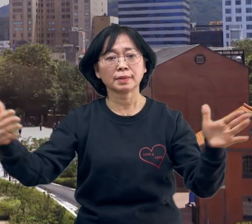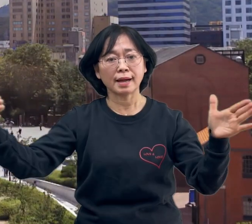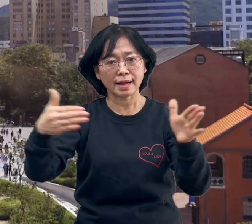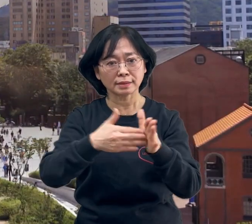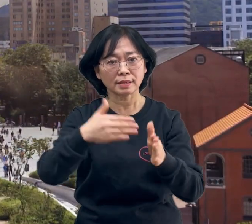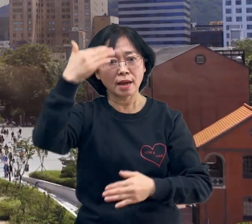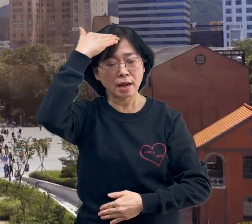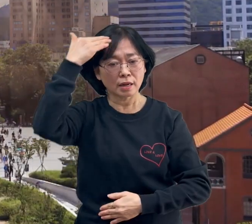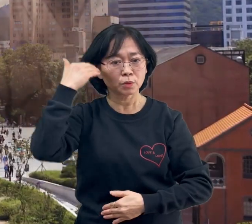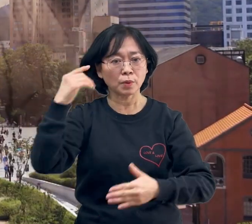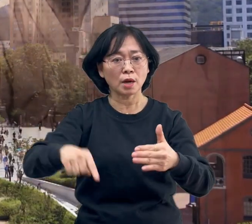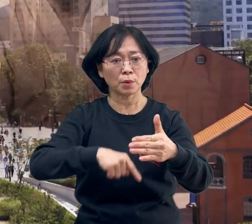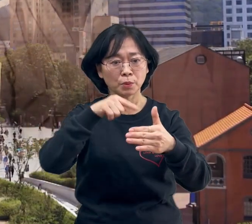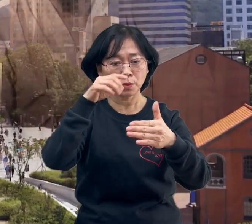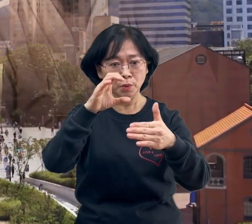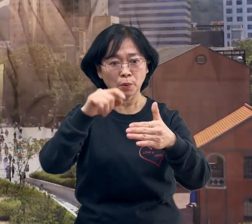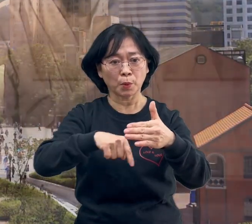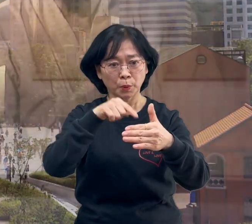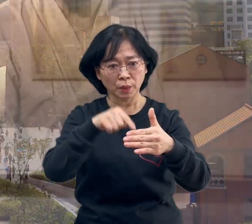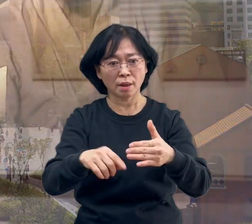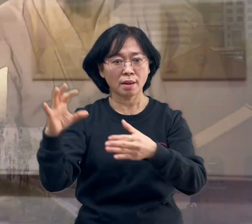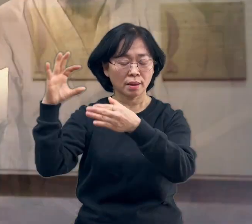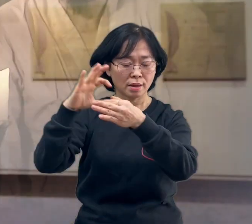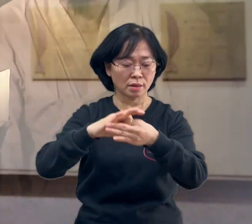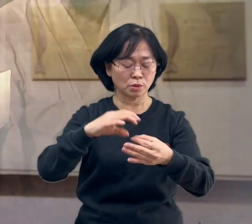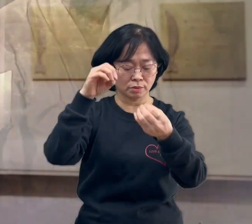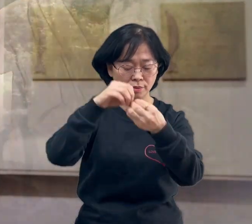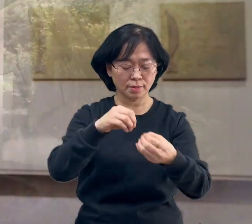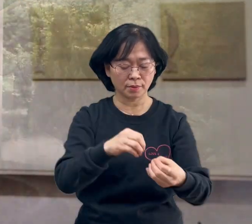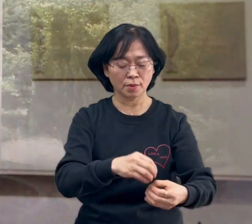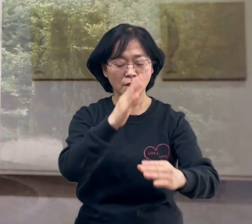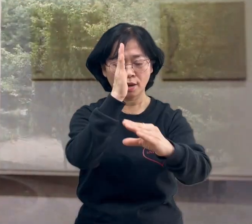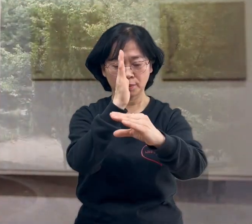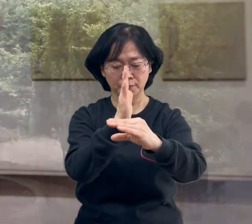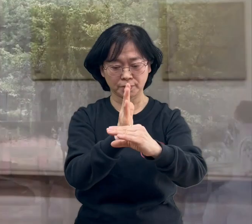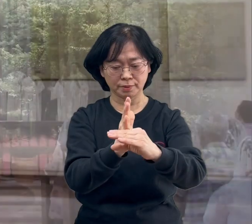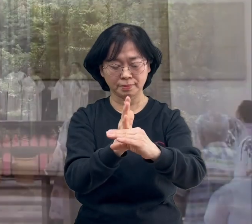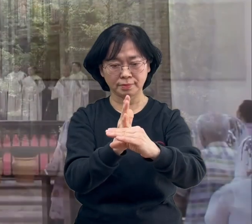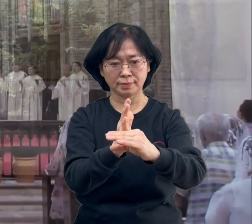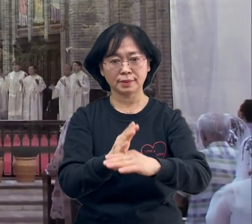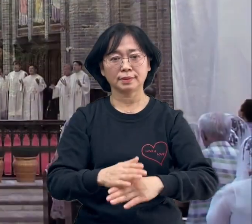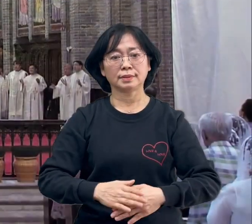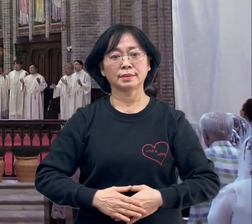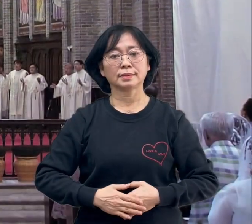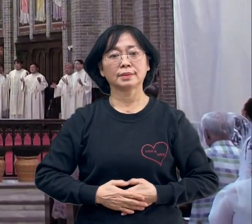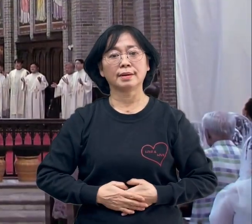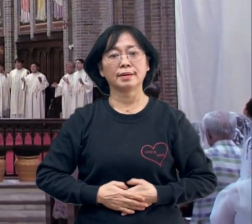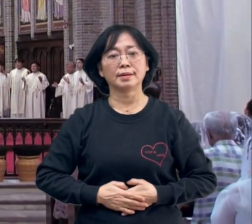오늘날 한국 천주교회에 끊임없이 이어져 오고 있습니다.